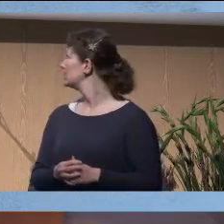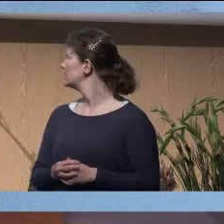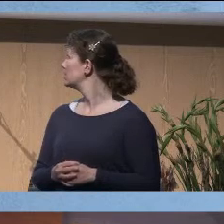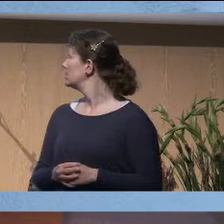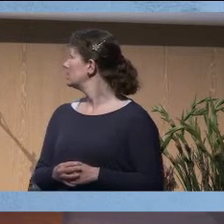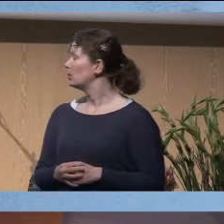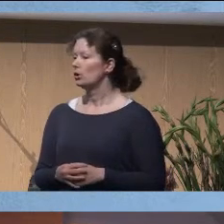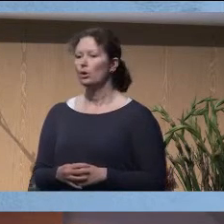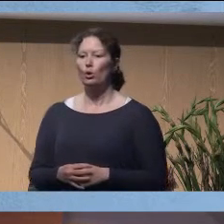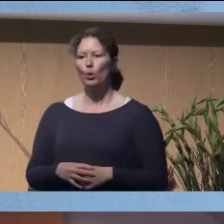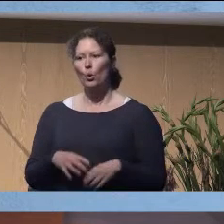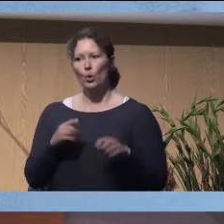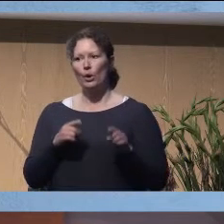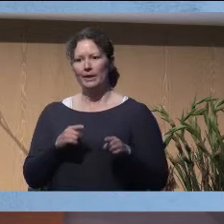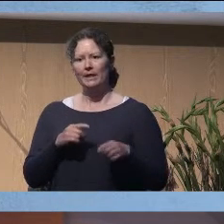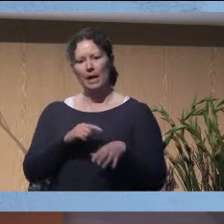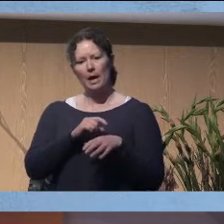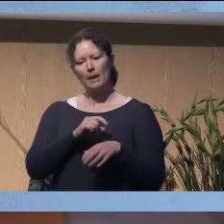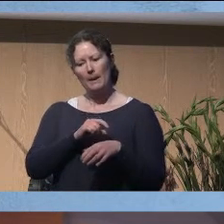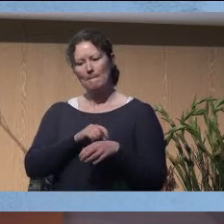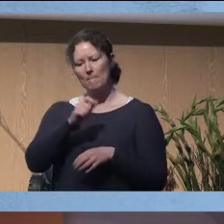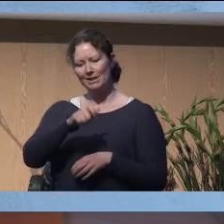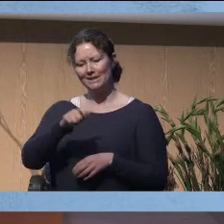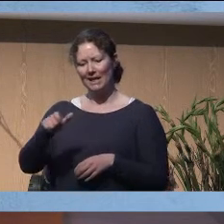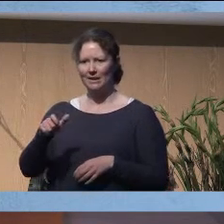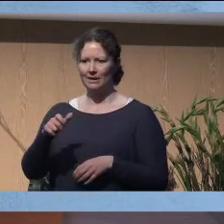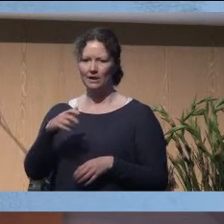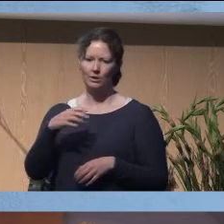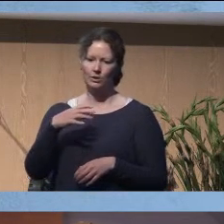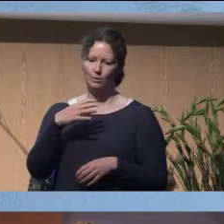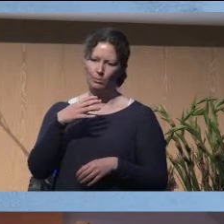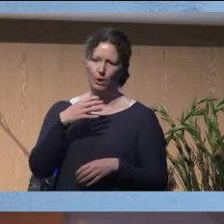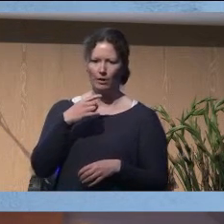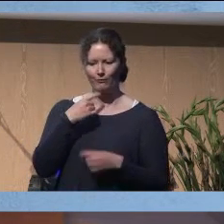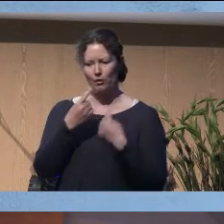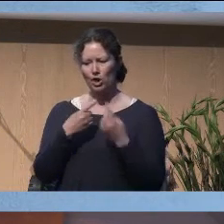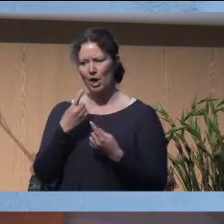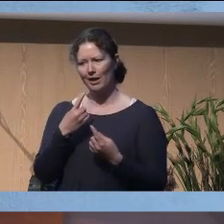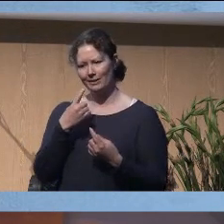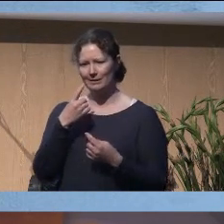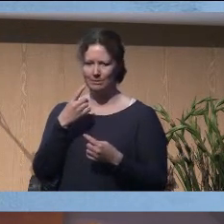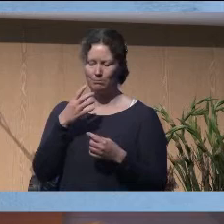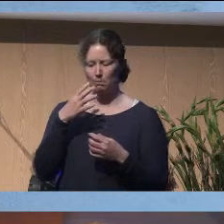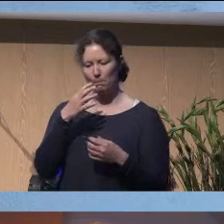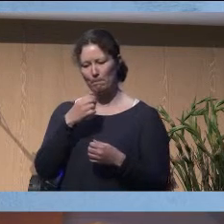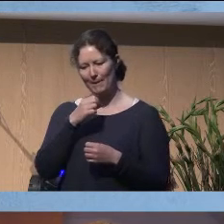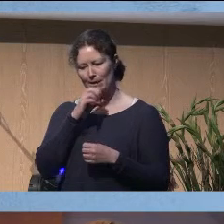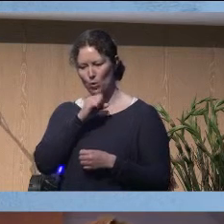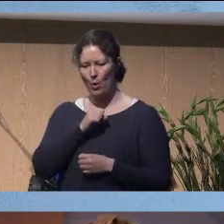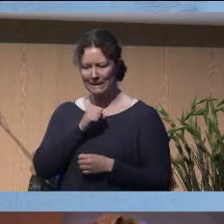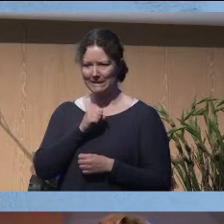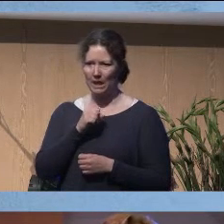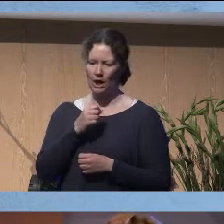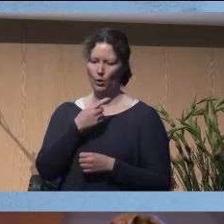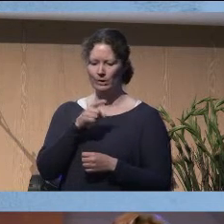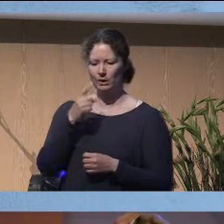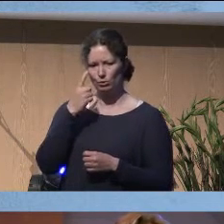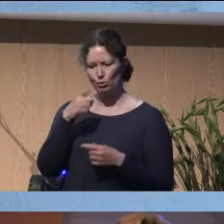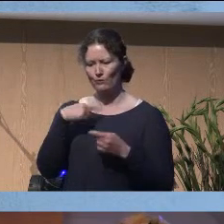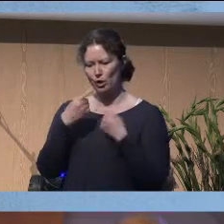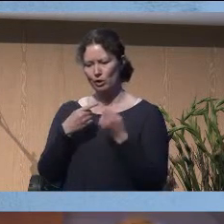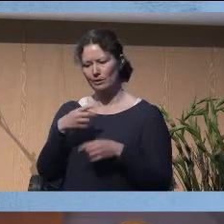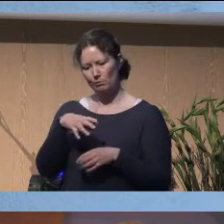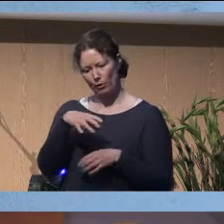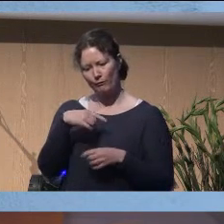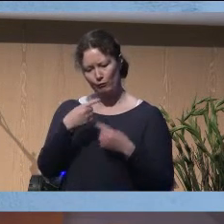Og dette her er pasienter som har sittet i betroelse og fortalt. Og de tror fortsatt at de må fortsette å ta